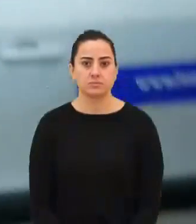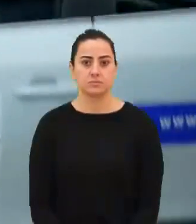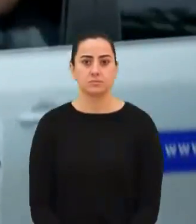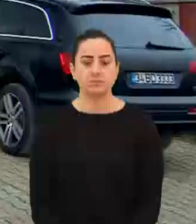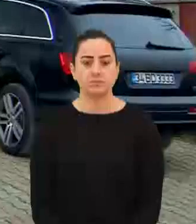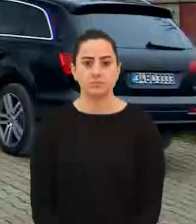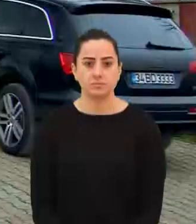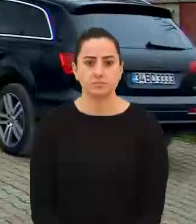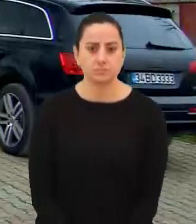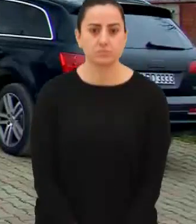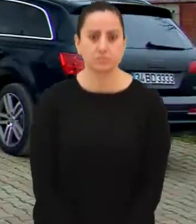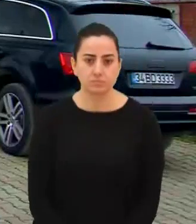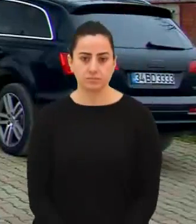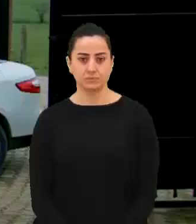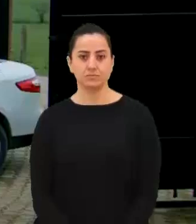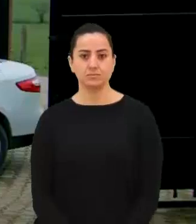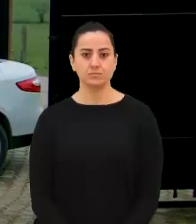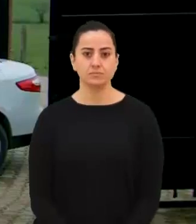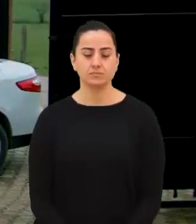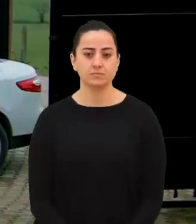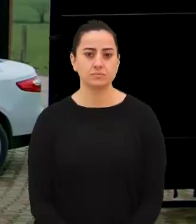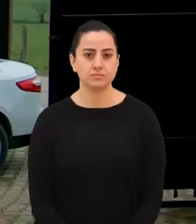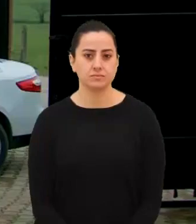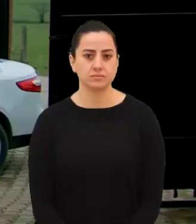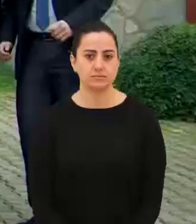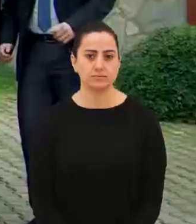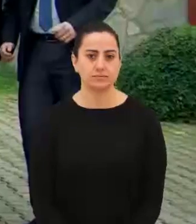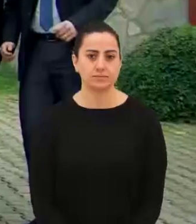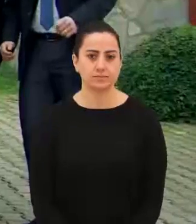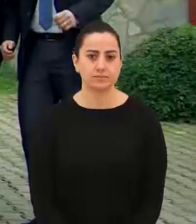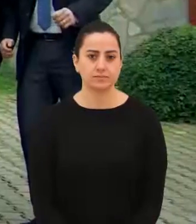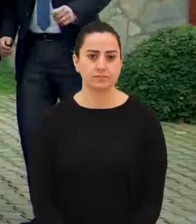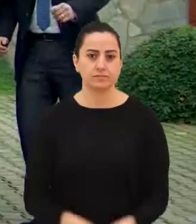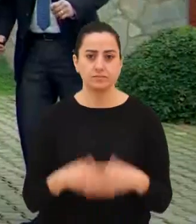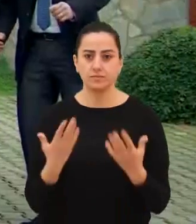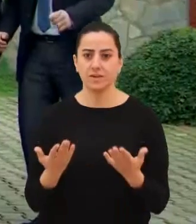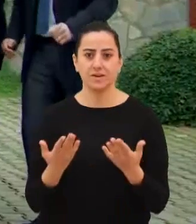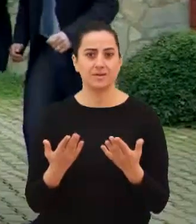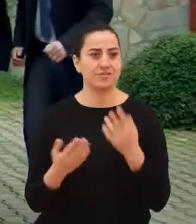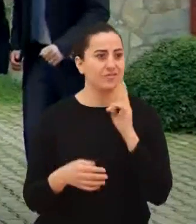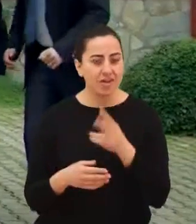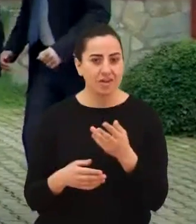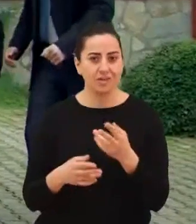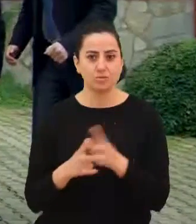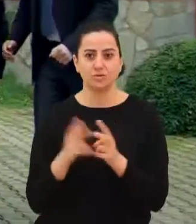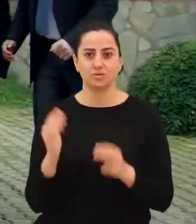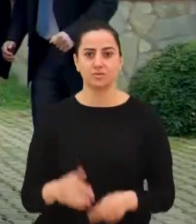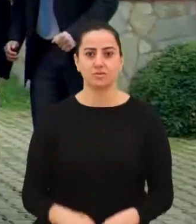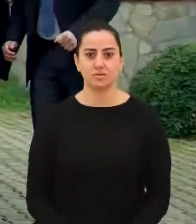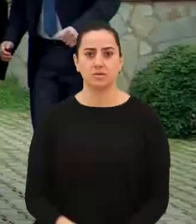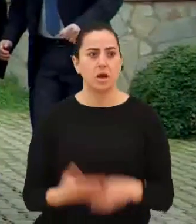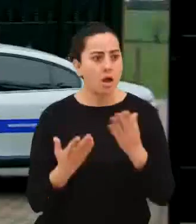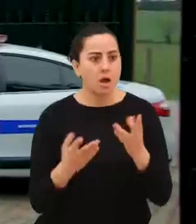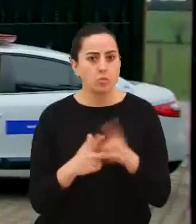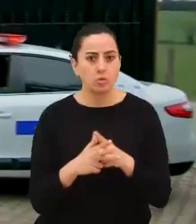arabası bahçe kapısından garaja girdi. Ne oluyor lan? Aha. Vallahi geldi, vallahi geliyorlar ha. Aha. Aha